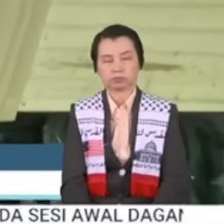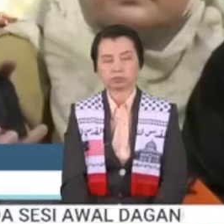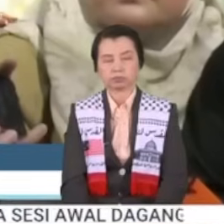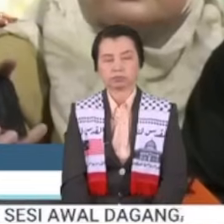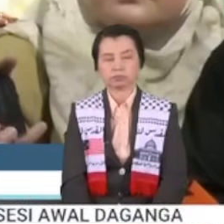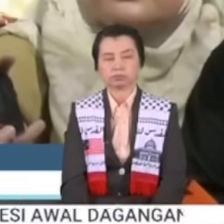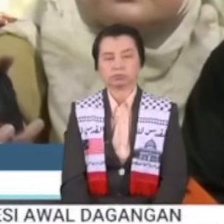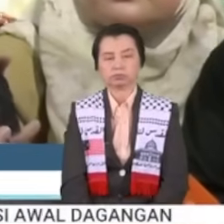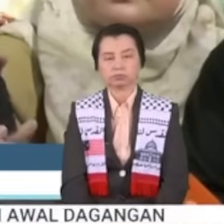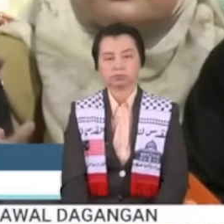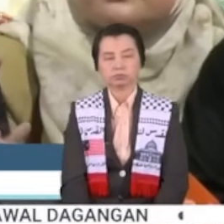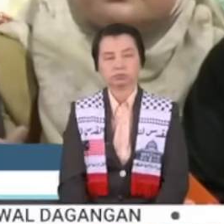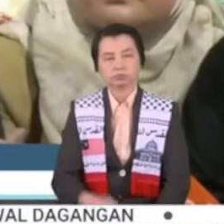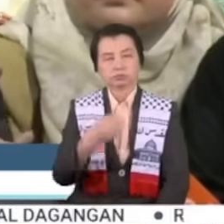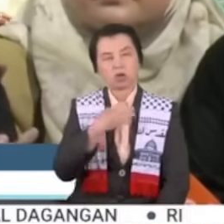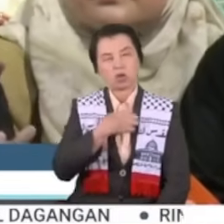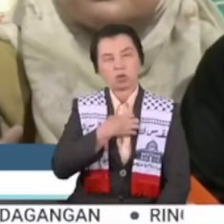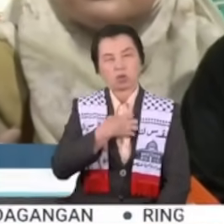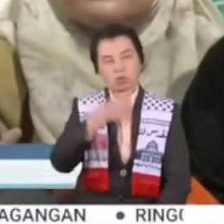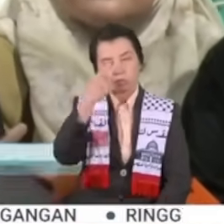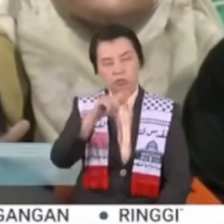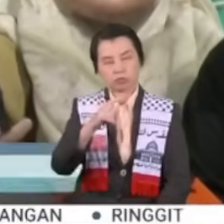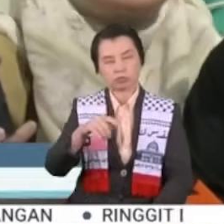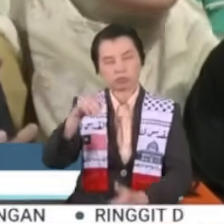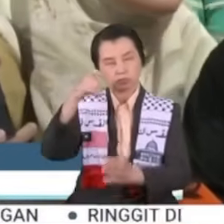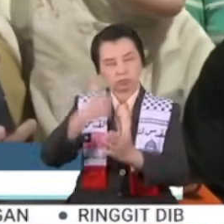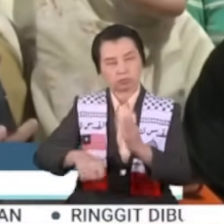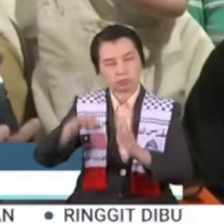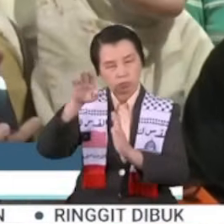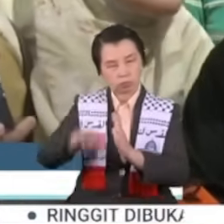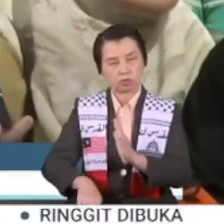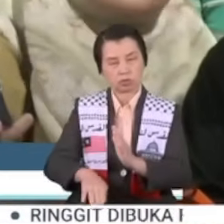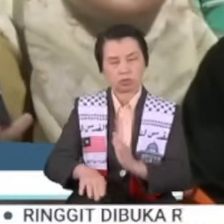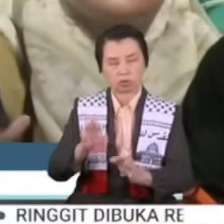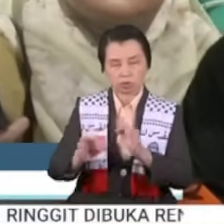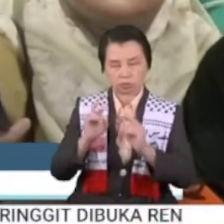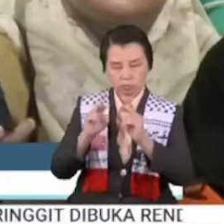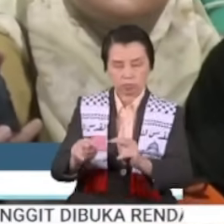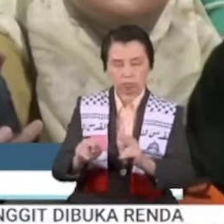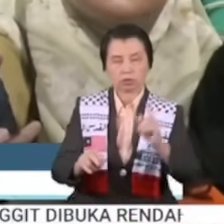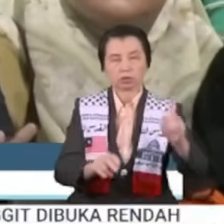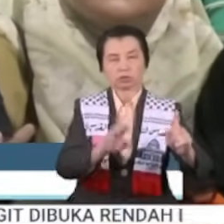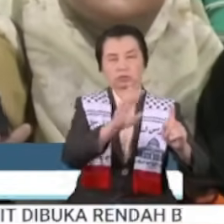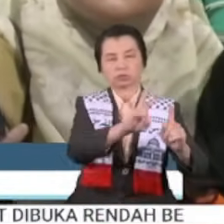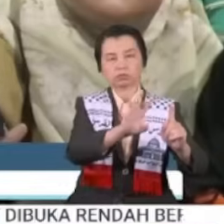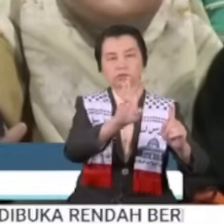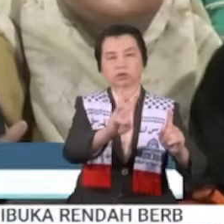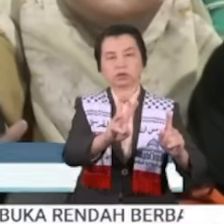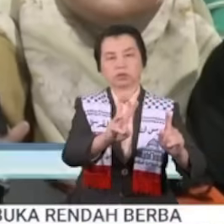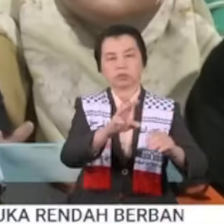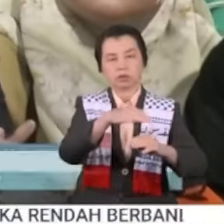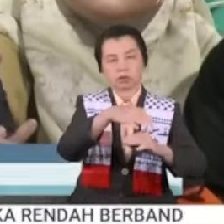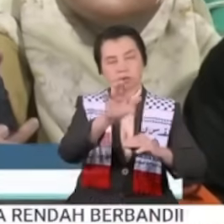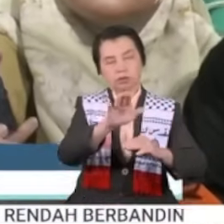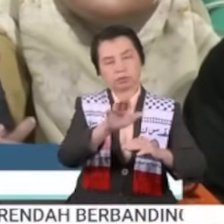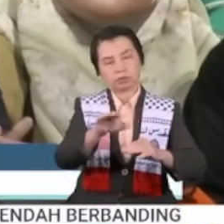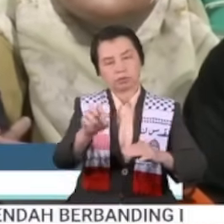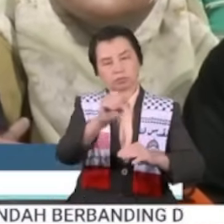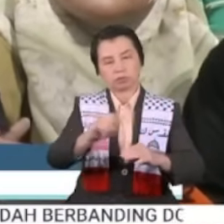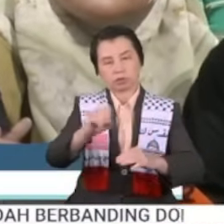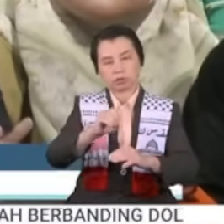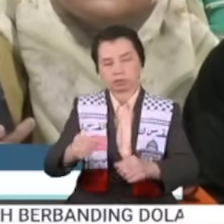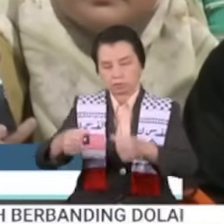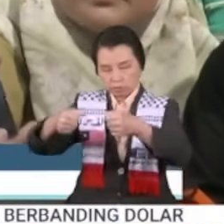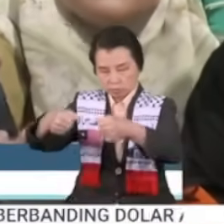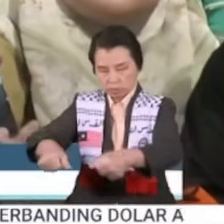25756 aduan untuk akta Kalan harga ni yang kalau tengok sini 176 ni lebih kepada tiada